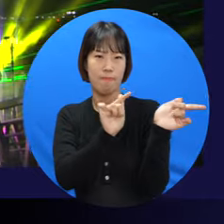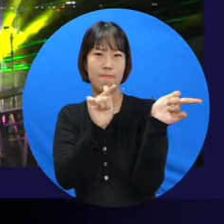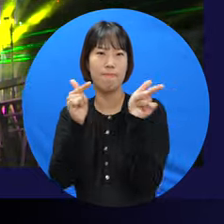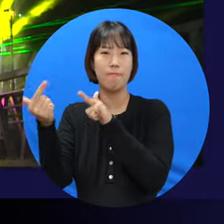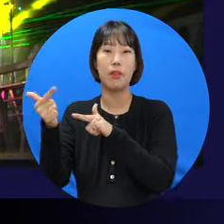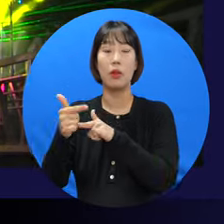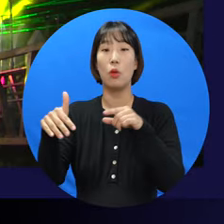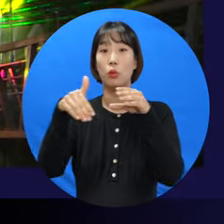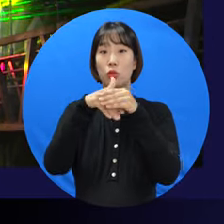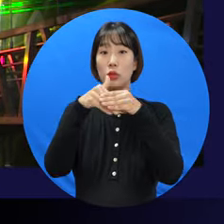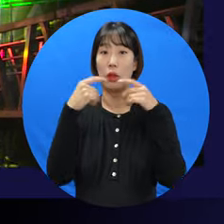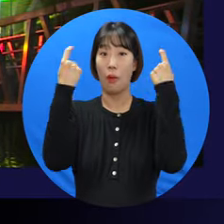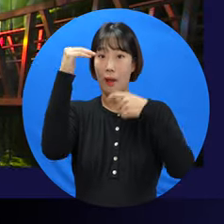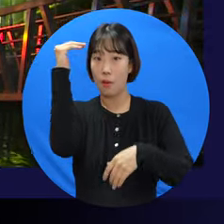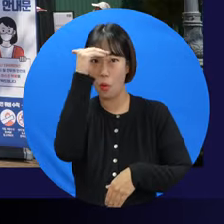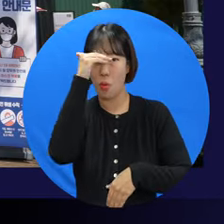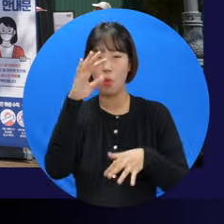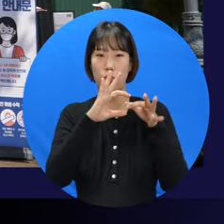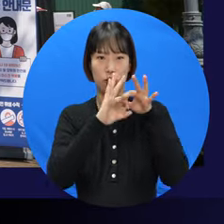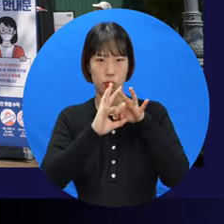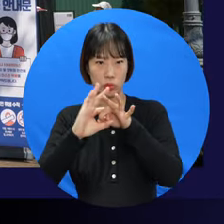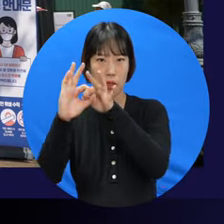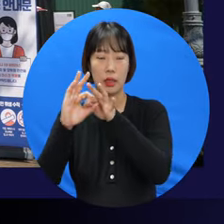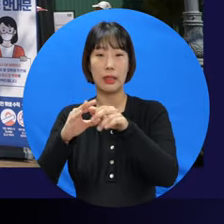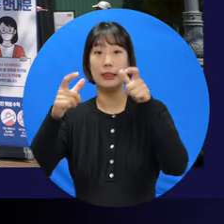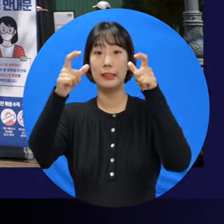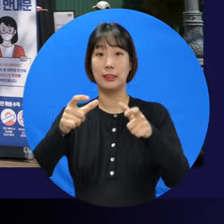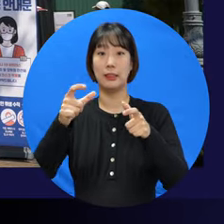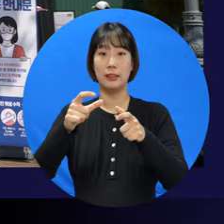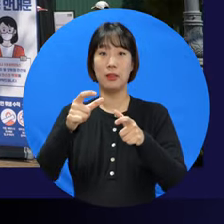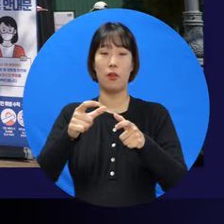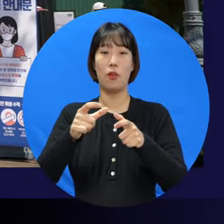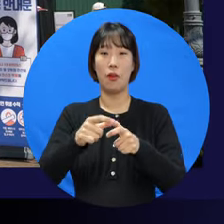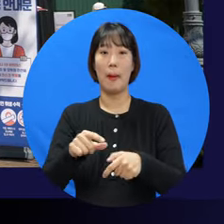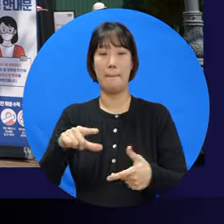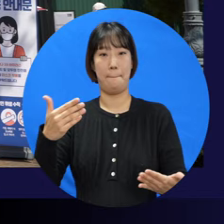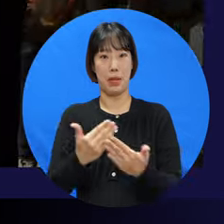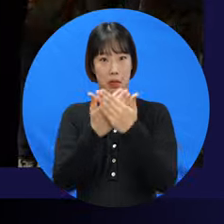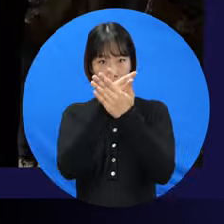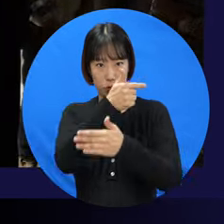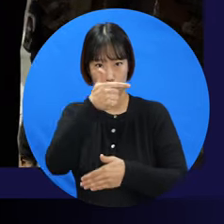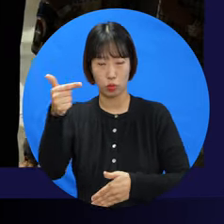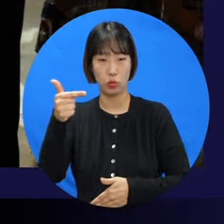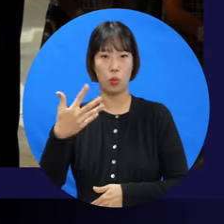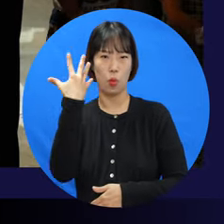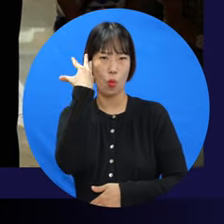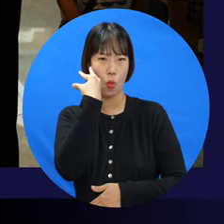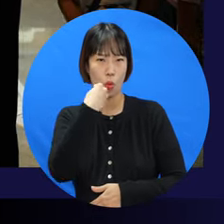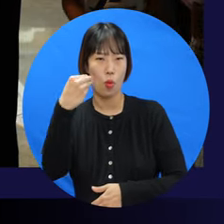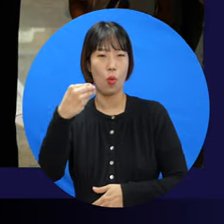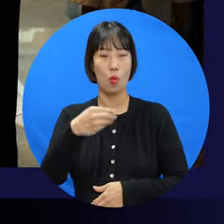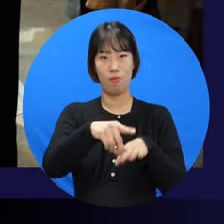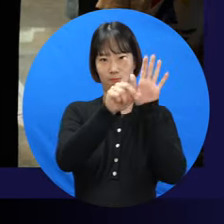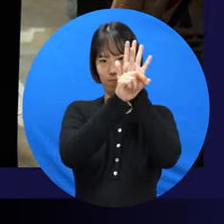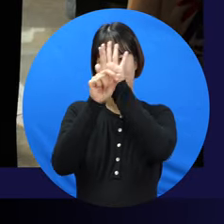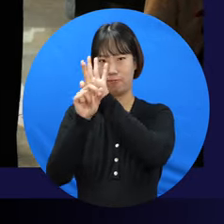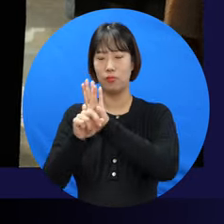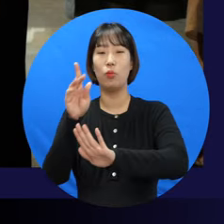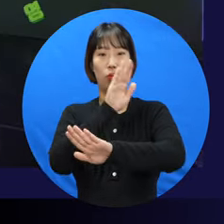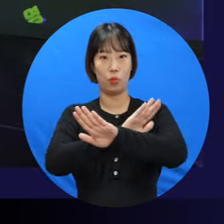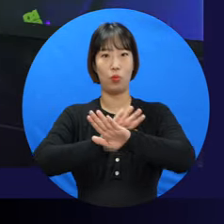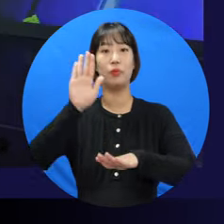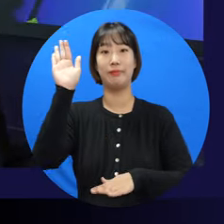다양하고 새로운 문화가 상품을 통해서 지역의 이미지를 쇄신하고 도시의 매력과 품격을